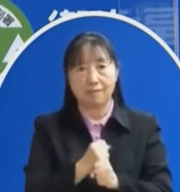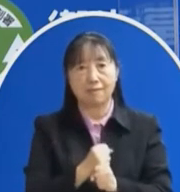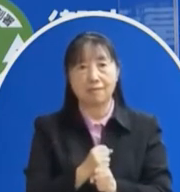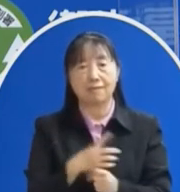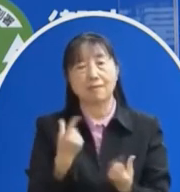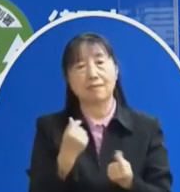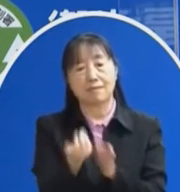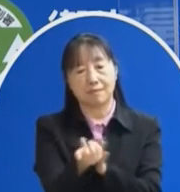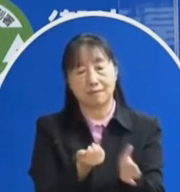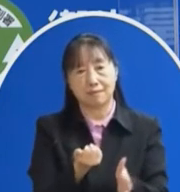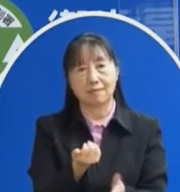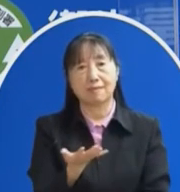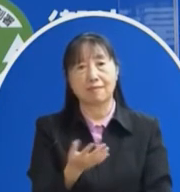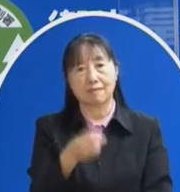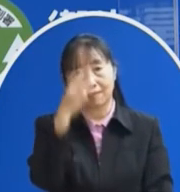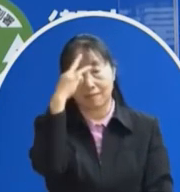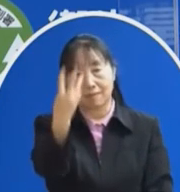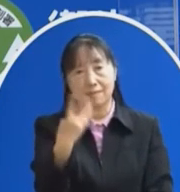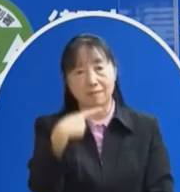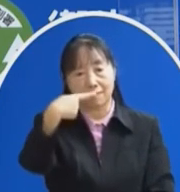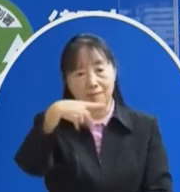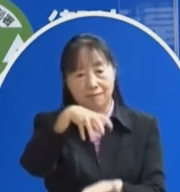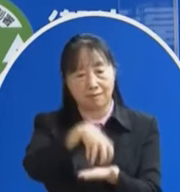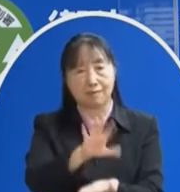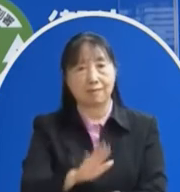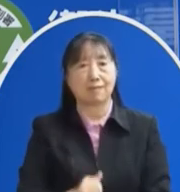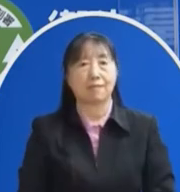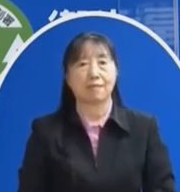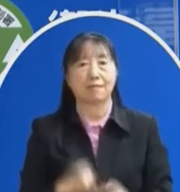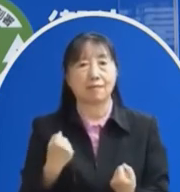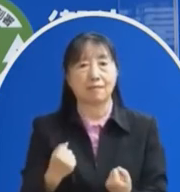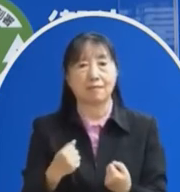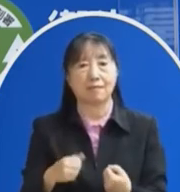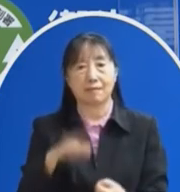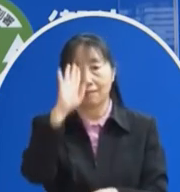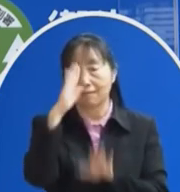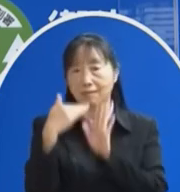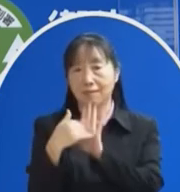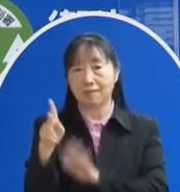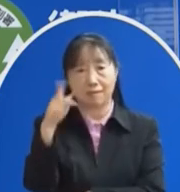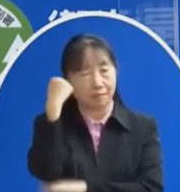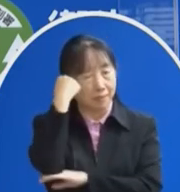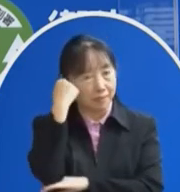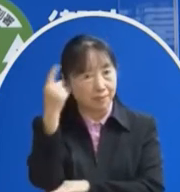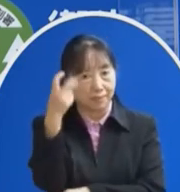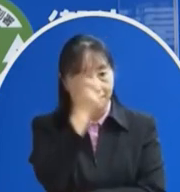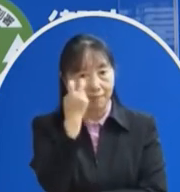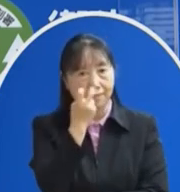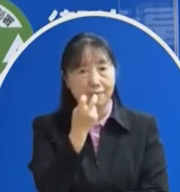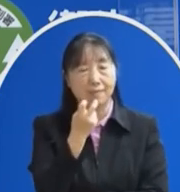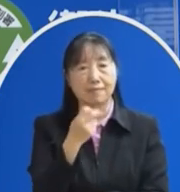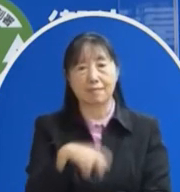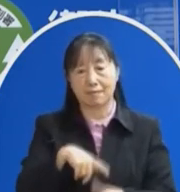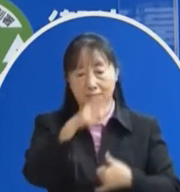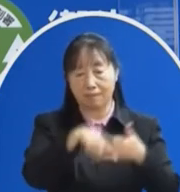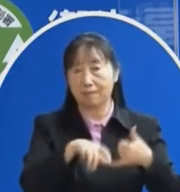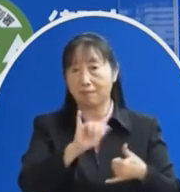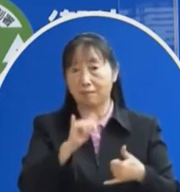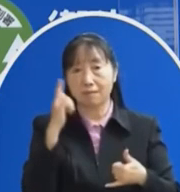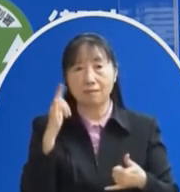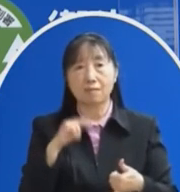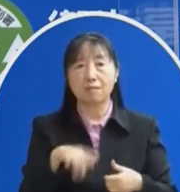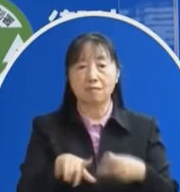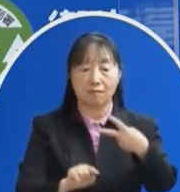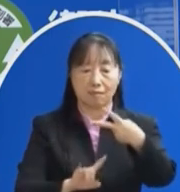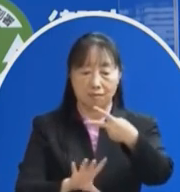前3日内的检验阴性报告，那在防疫旅馆检疫，那没有症状。那2月15日检疫期